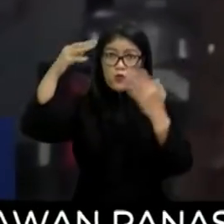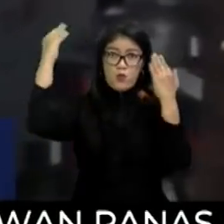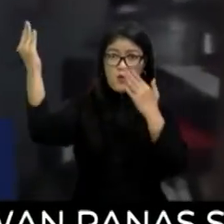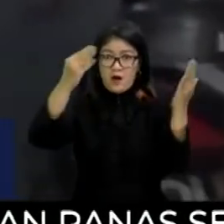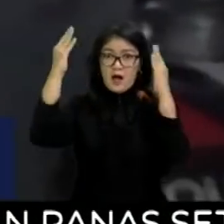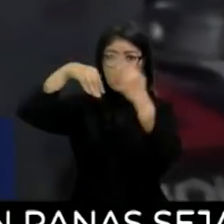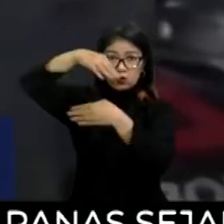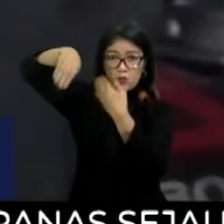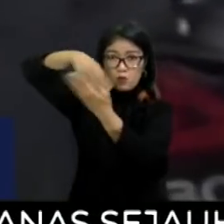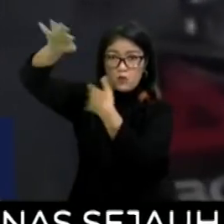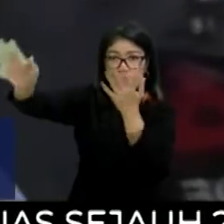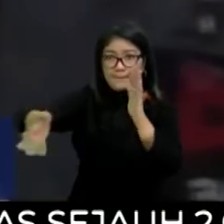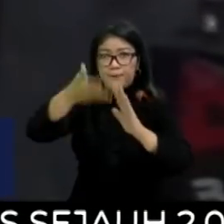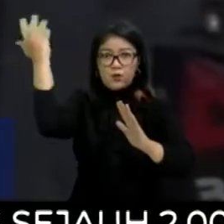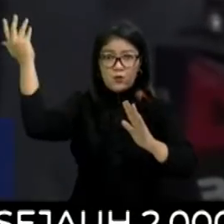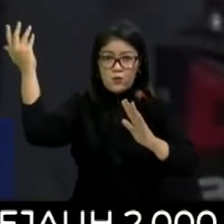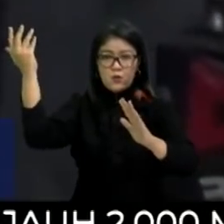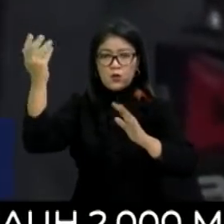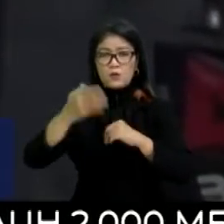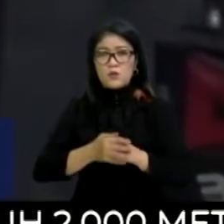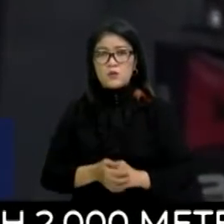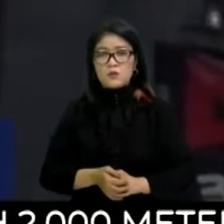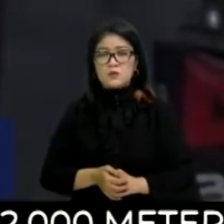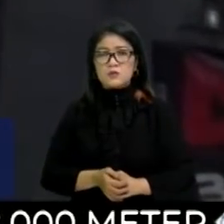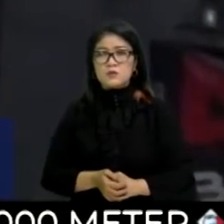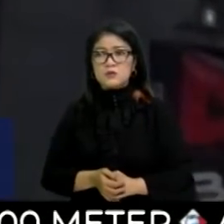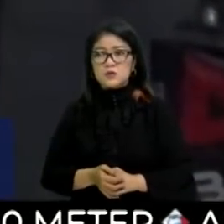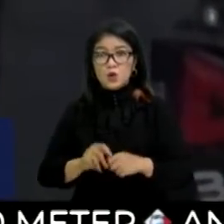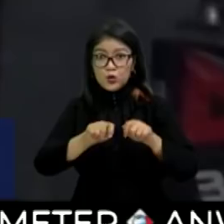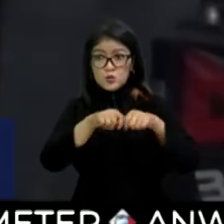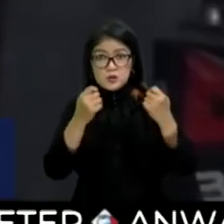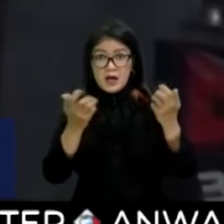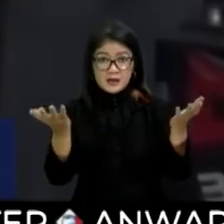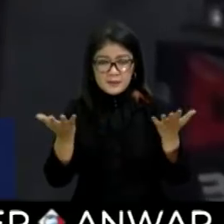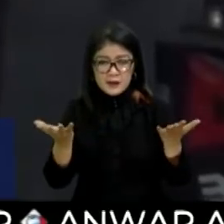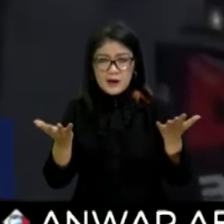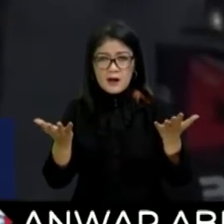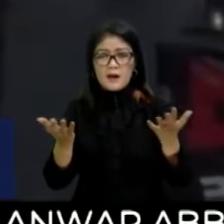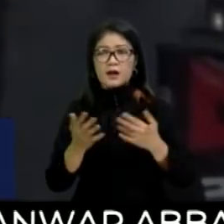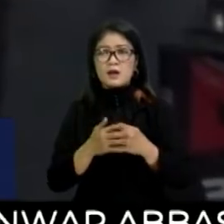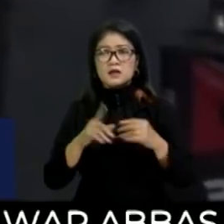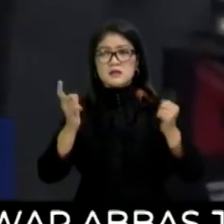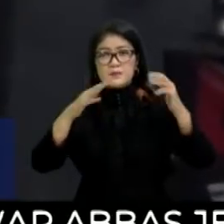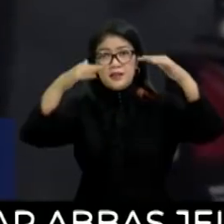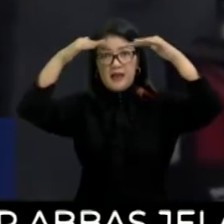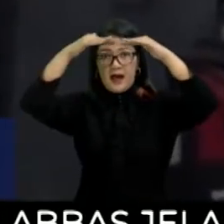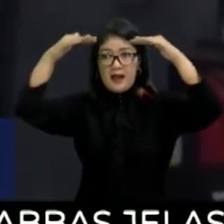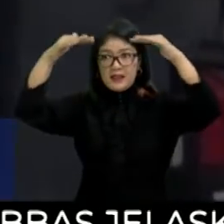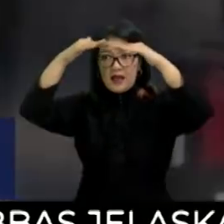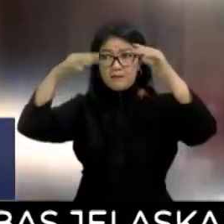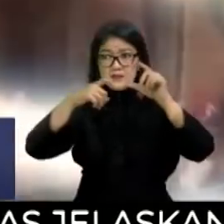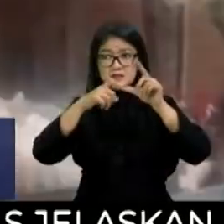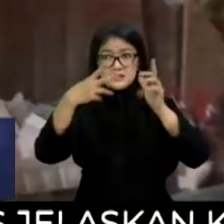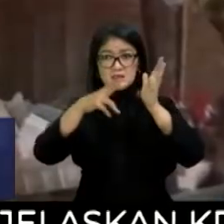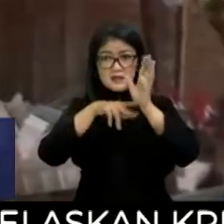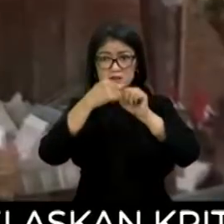langsung kropiak. Saya. Bagian apanya yang rusak rumahnya? Bagian asbes, semua kamar